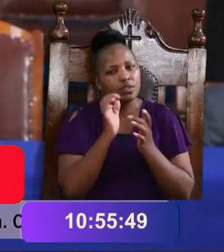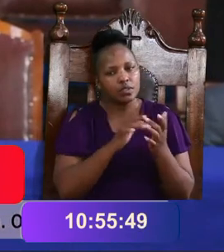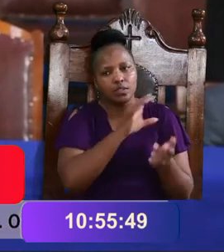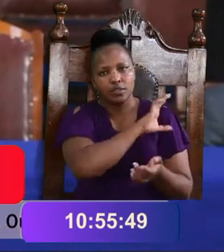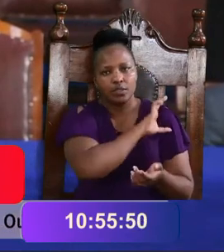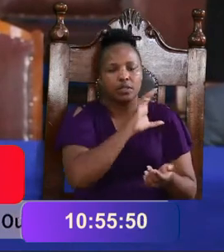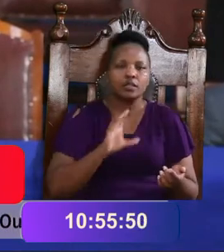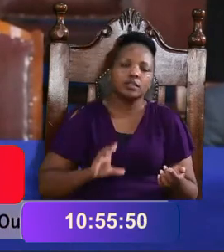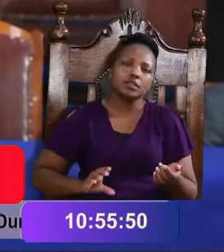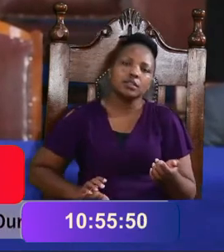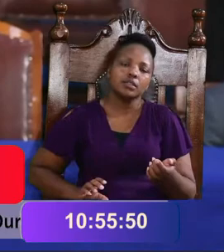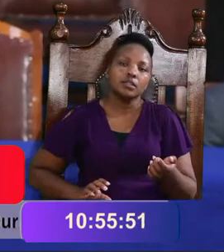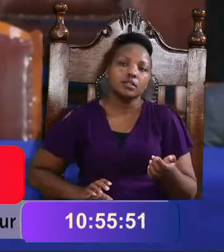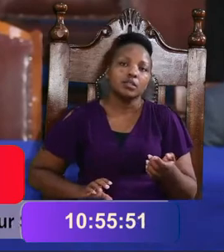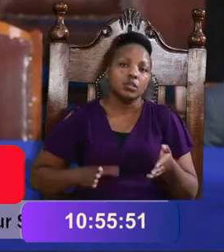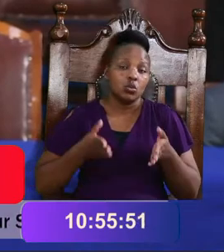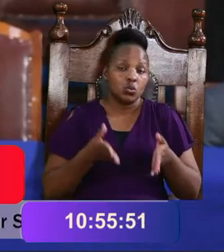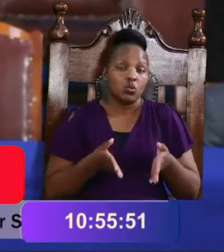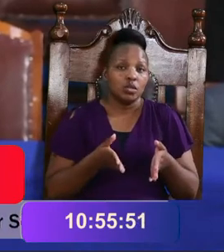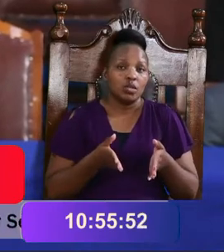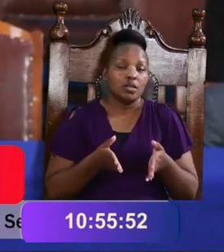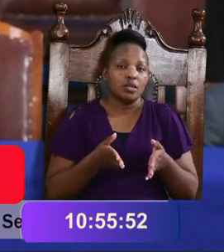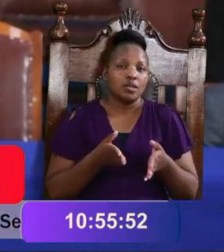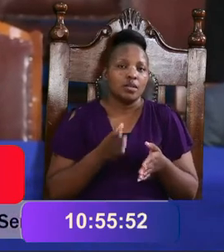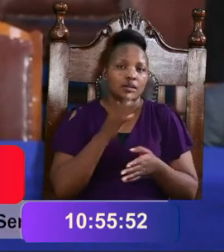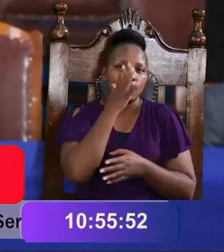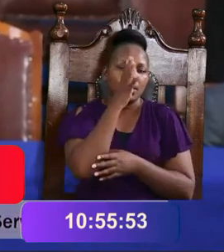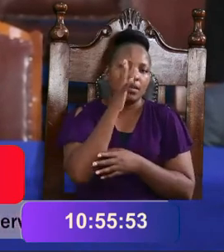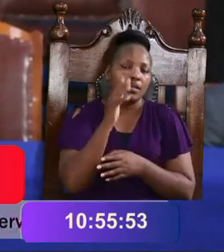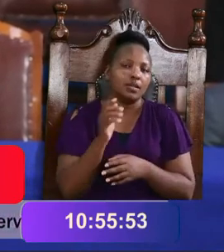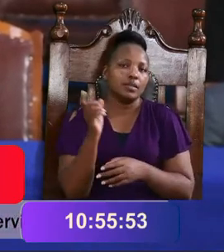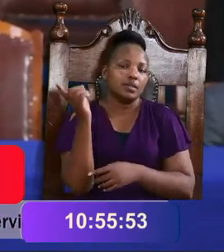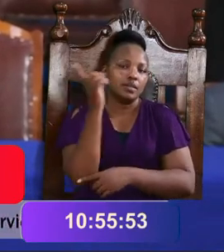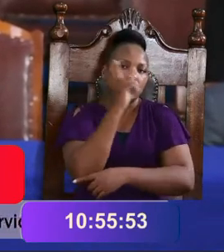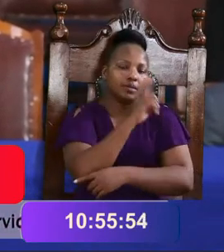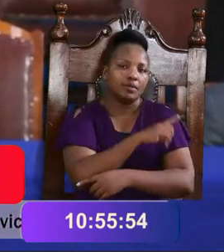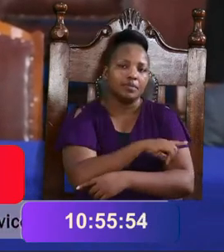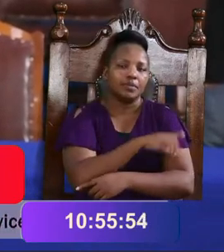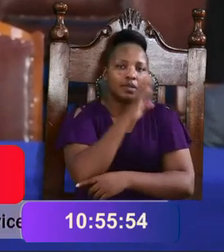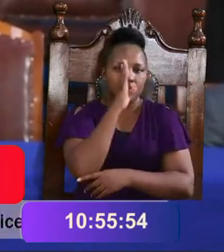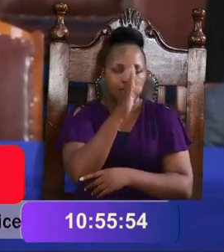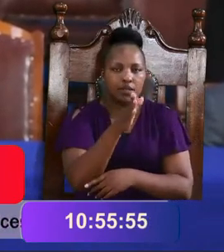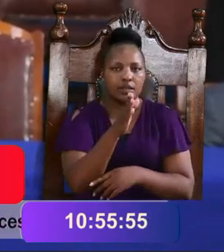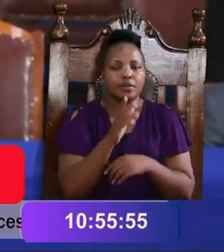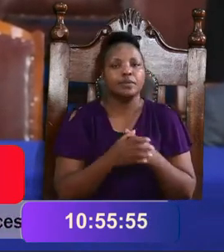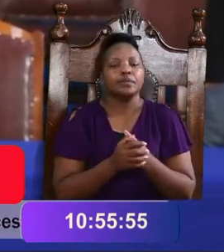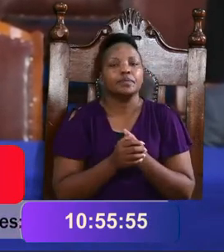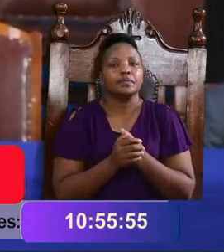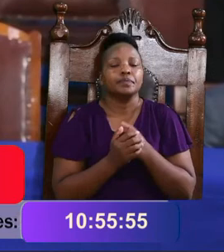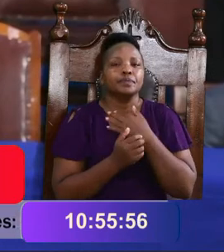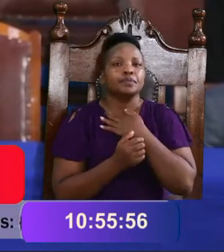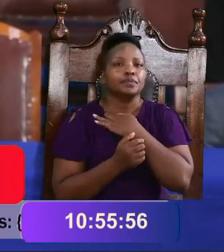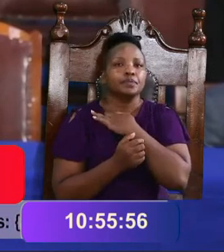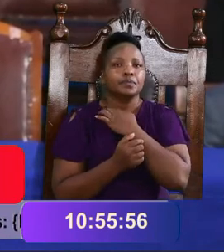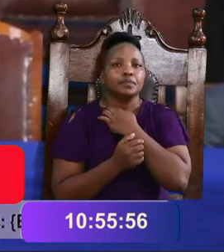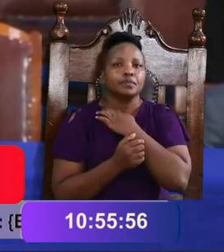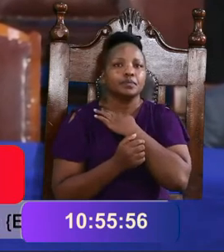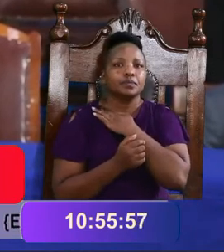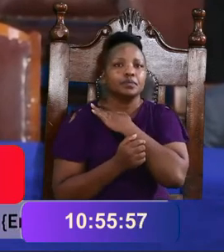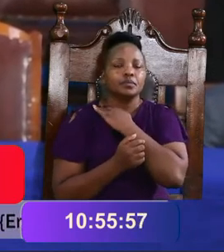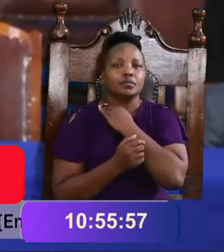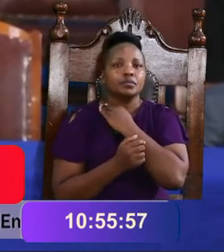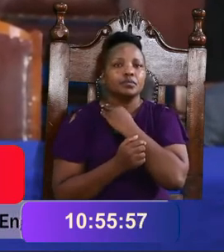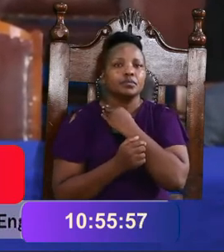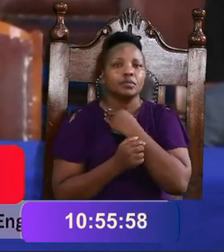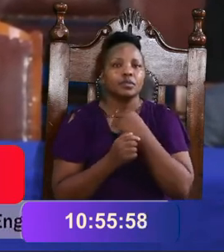Kristo. Today is what we call Palm Sunday. Na ni wakati tunakuwa ni kidogo tu iko pale,